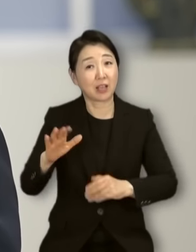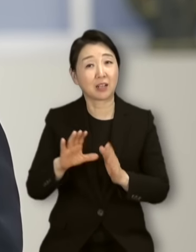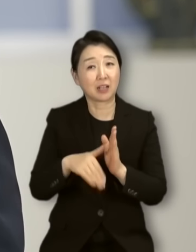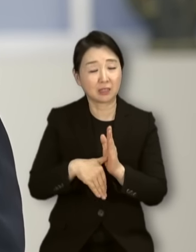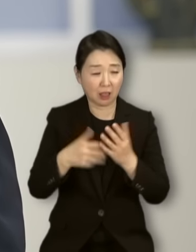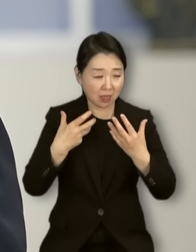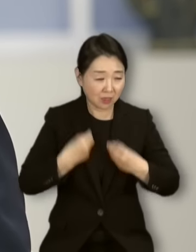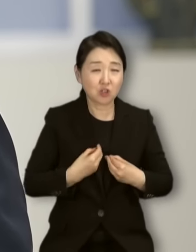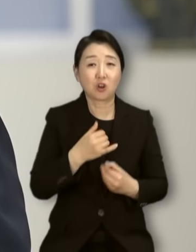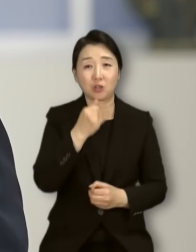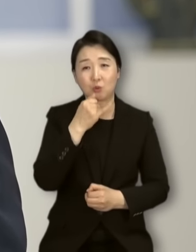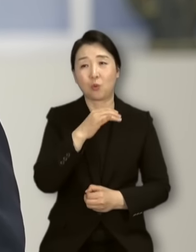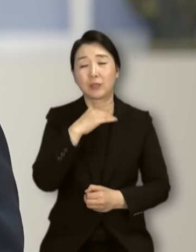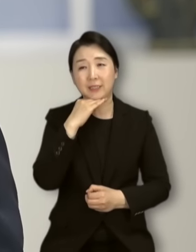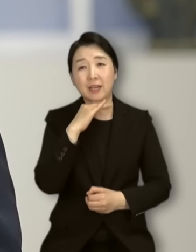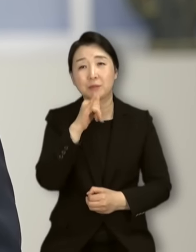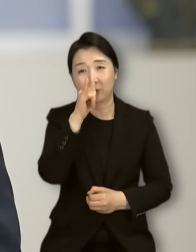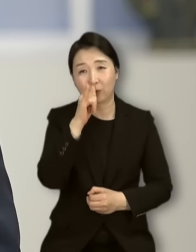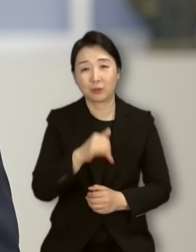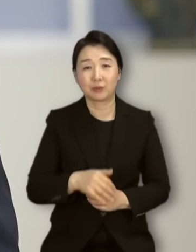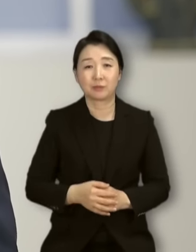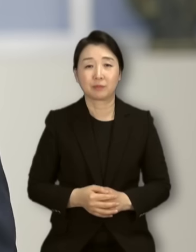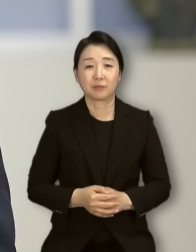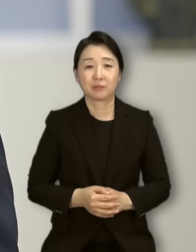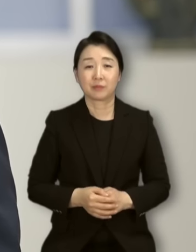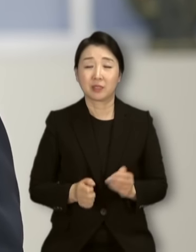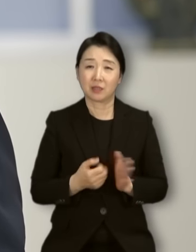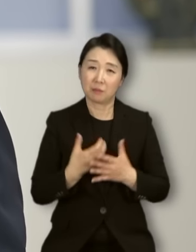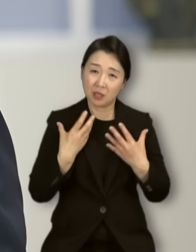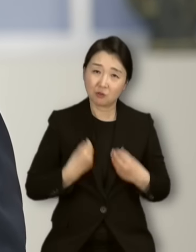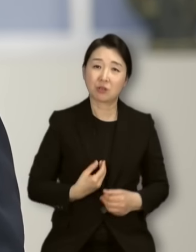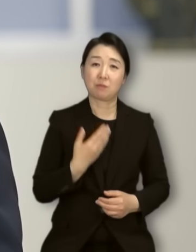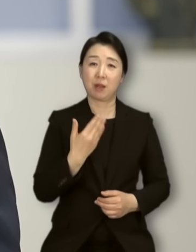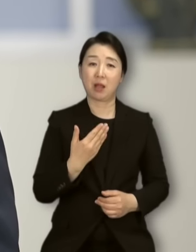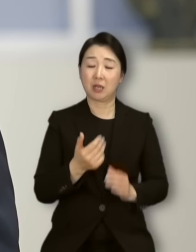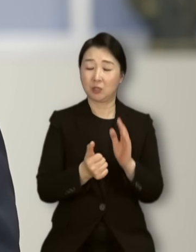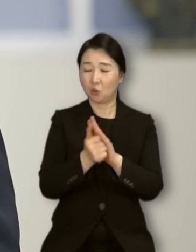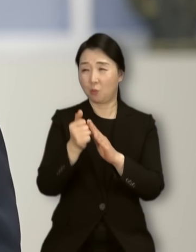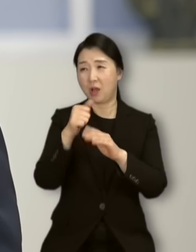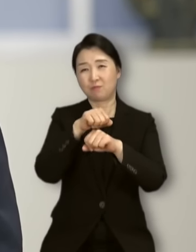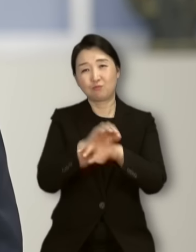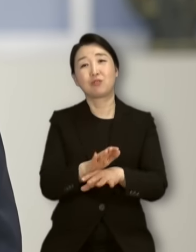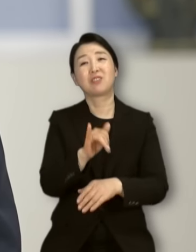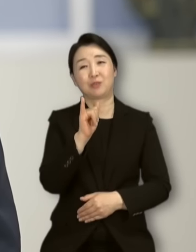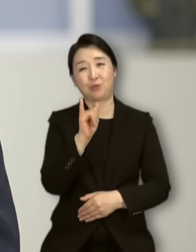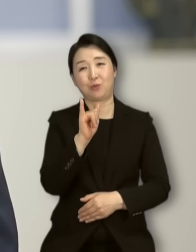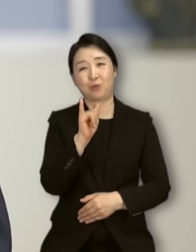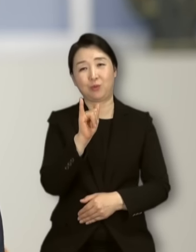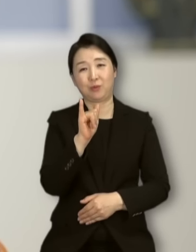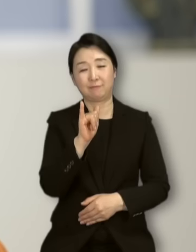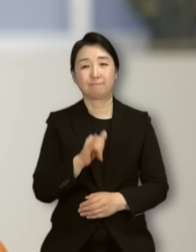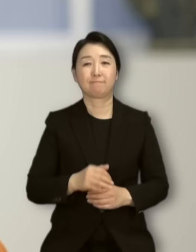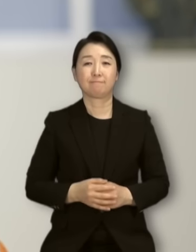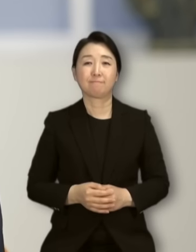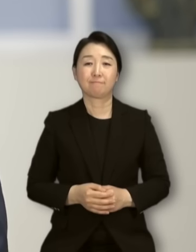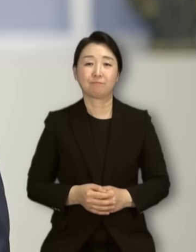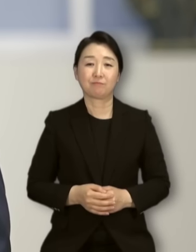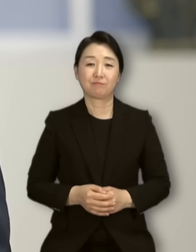때 실현도 있고 기다림도 있잖아요 그래서 좌절할 수도 있고 소망이 무너지는 순간들이 굉장히